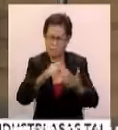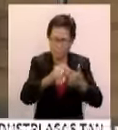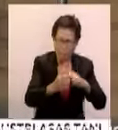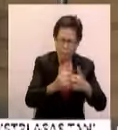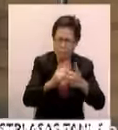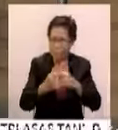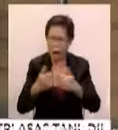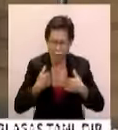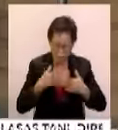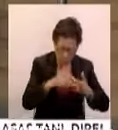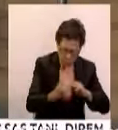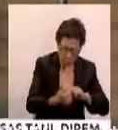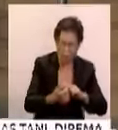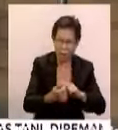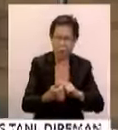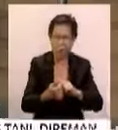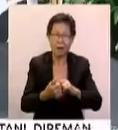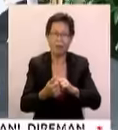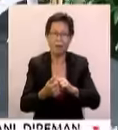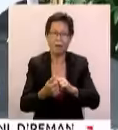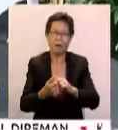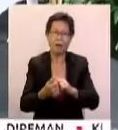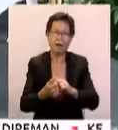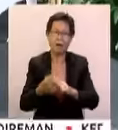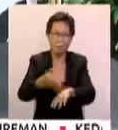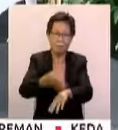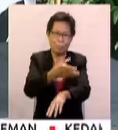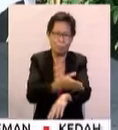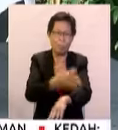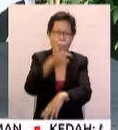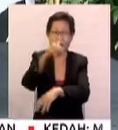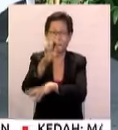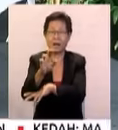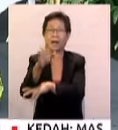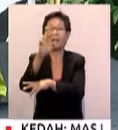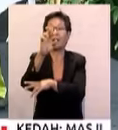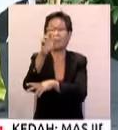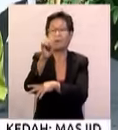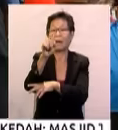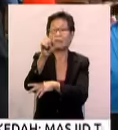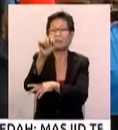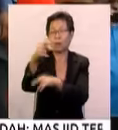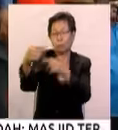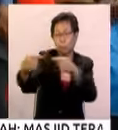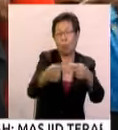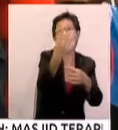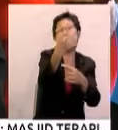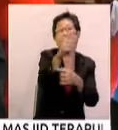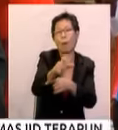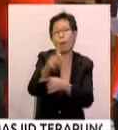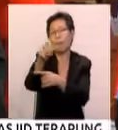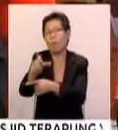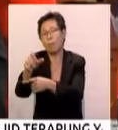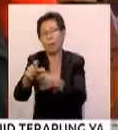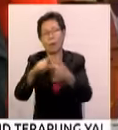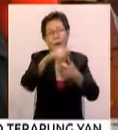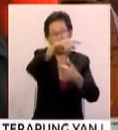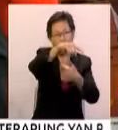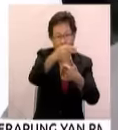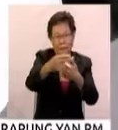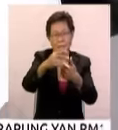yang kasih settle lah. Macam itulah. PRK Don Rantau menyaksikan perlawanan empat penjuru iaitu antara calon